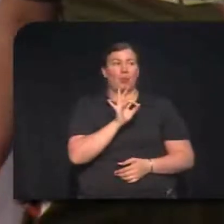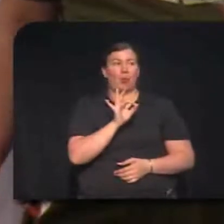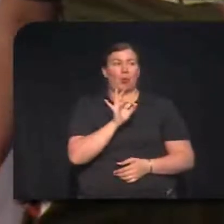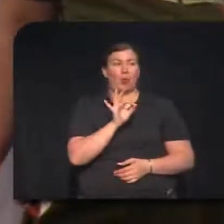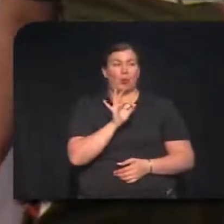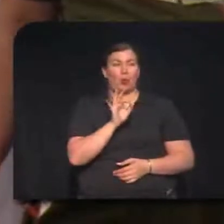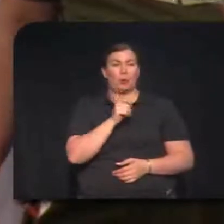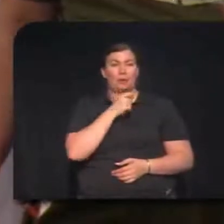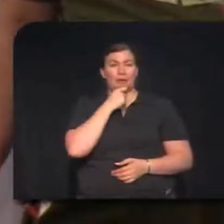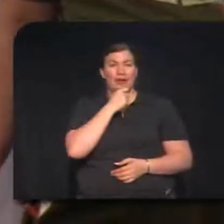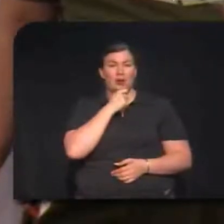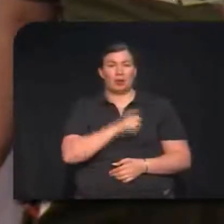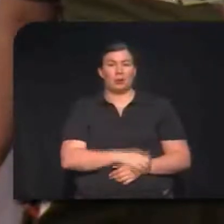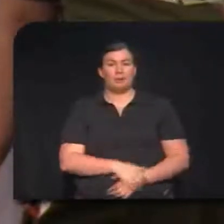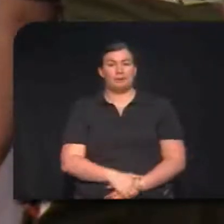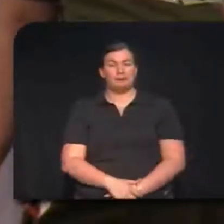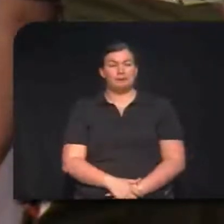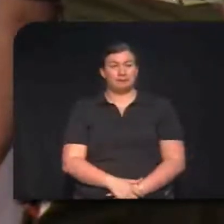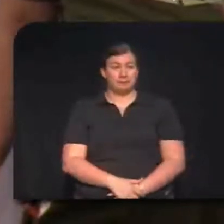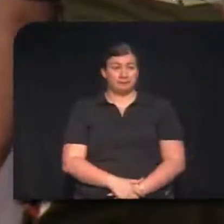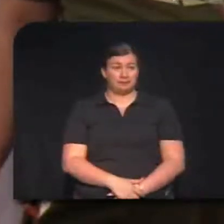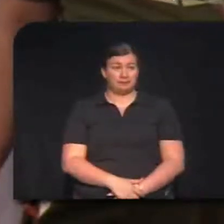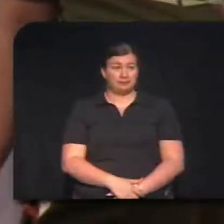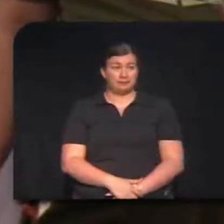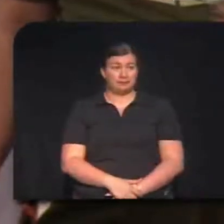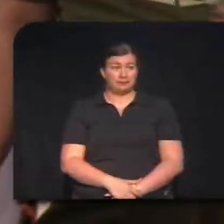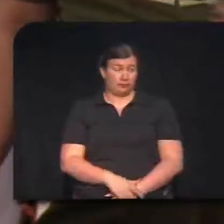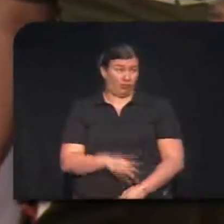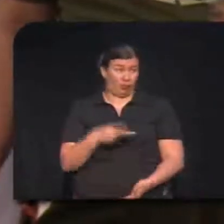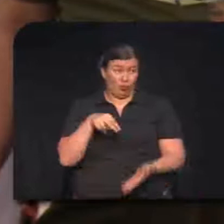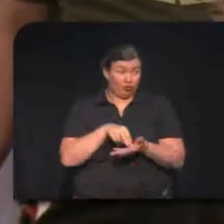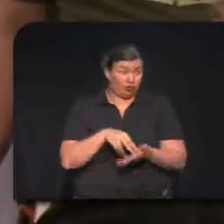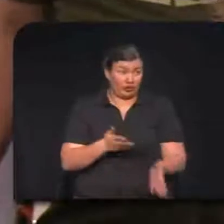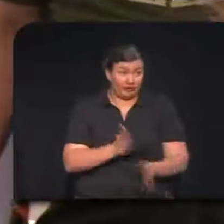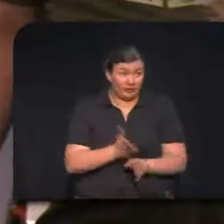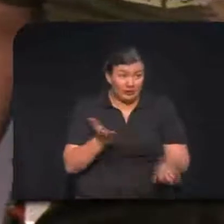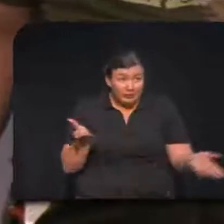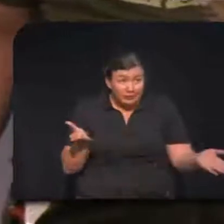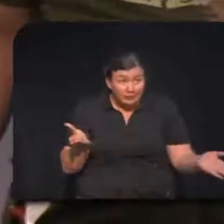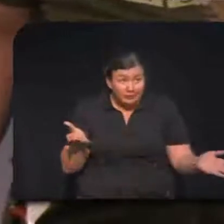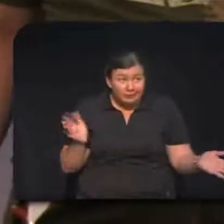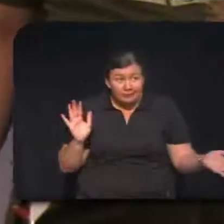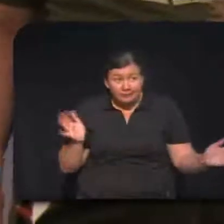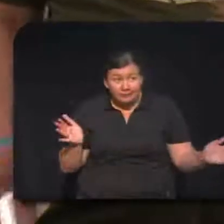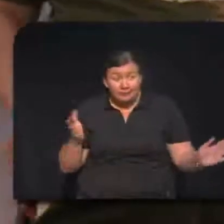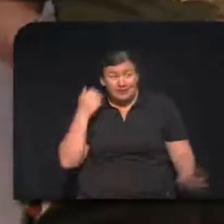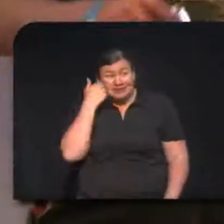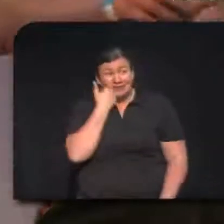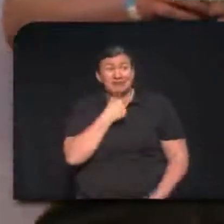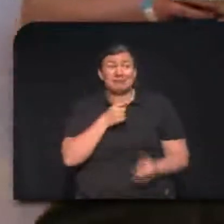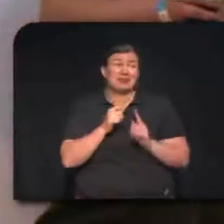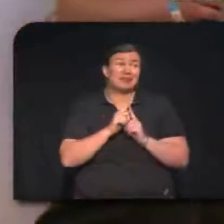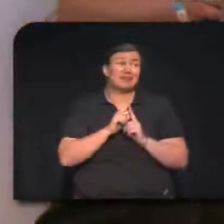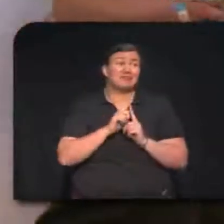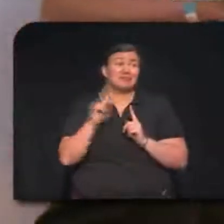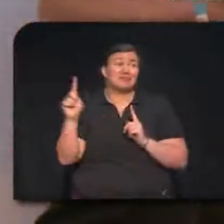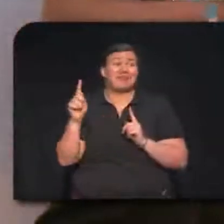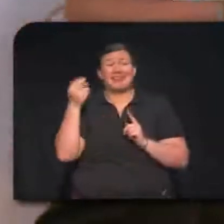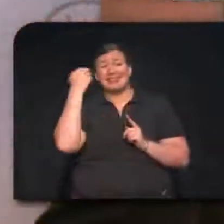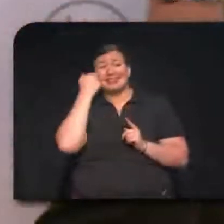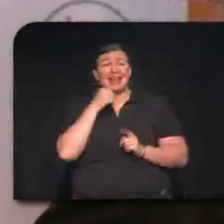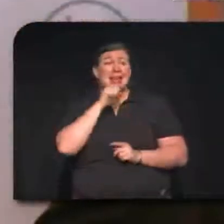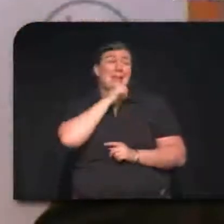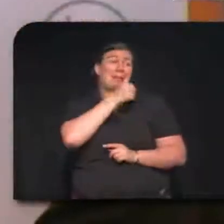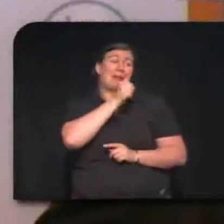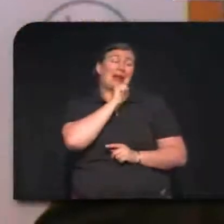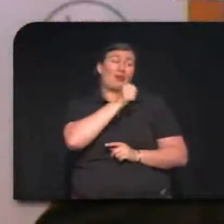das ist offen bist du denn nur rum okay darf ich dich dann bitten vielleicht nicht direkt hinter